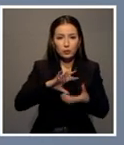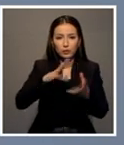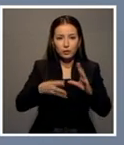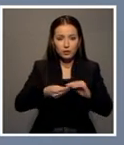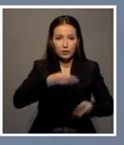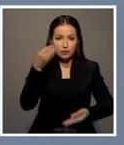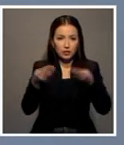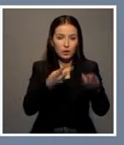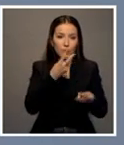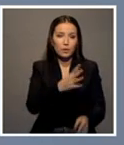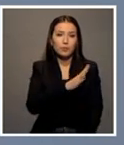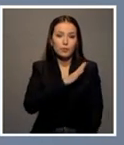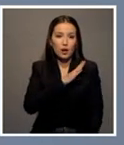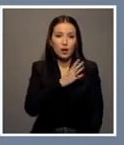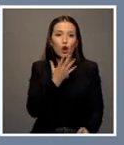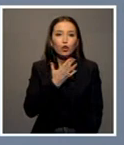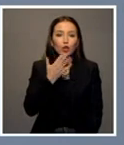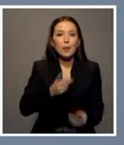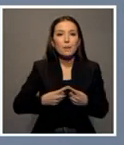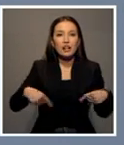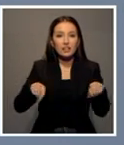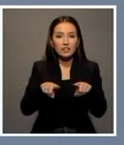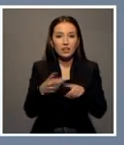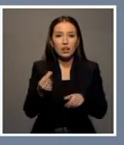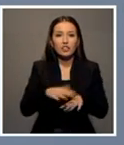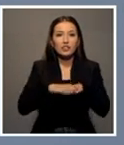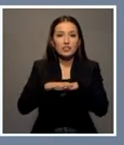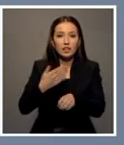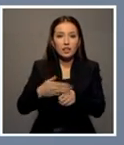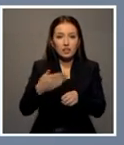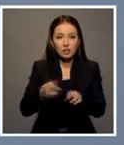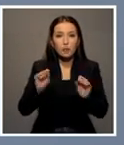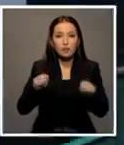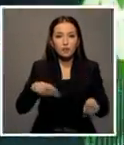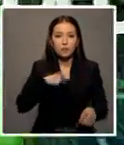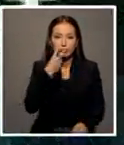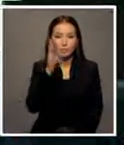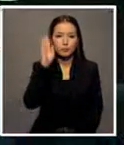қарастырып, мына ұлттық палатаның кредиттеуге қатысу мүмкіндігін қарастырамыз.